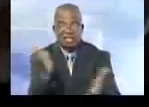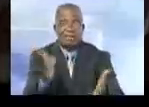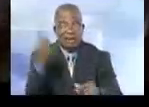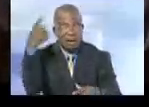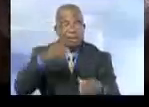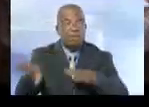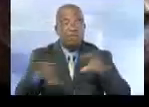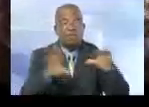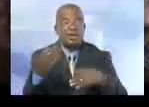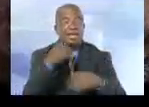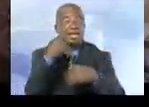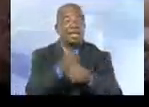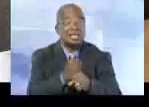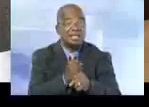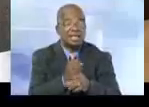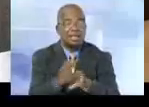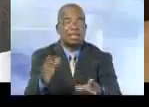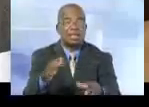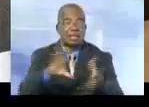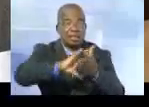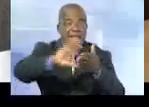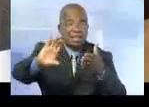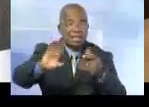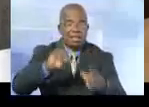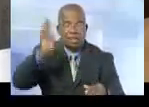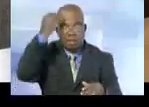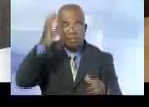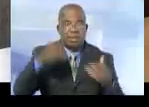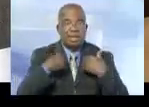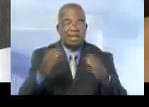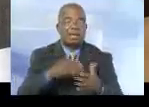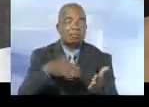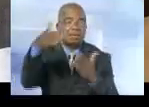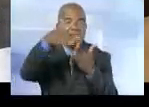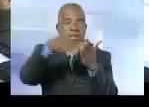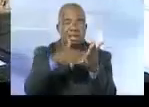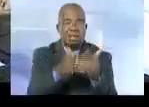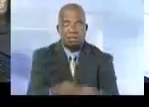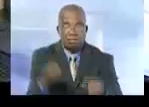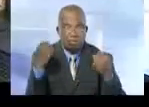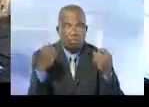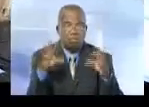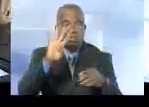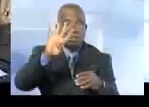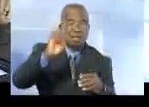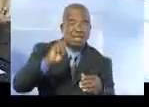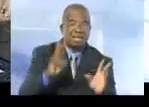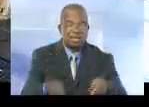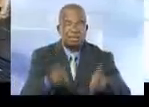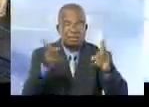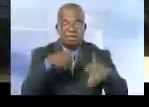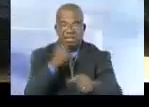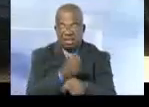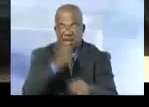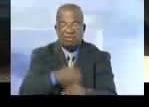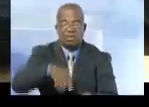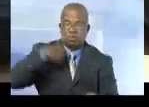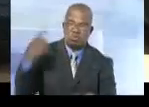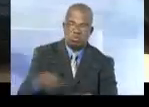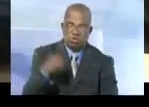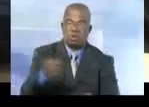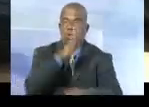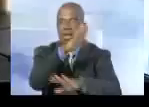cartes, le ministère a recruté une quarantaine de personnes qui travaillent de jour comme de nuit. La première étape, il s'agit de